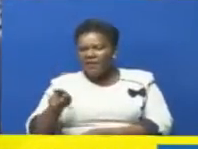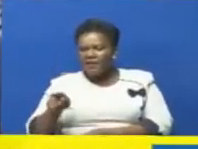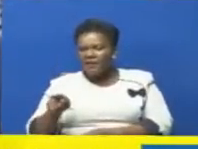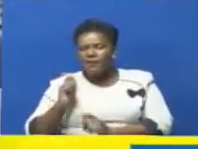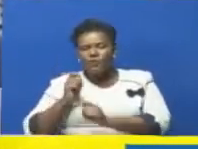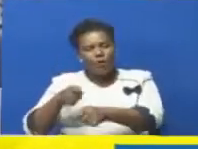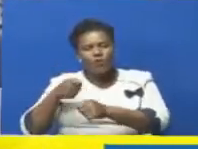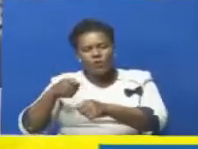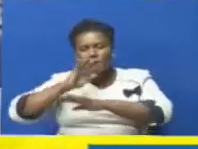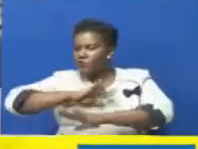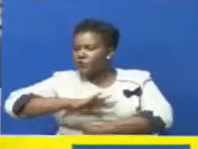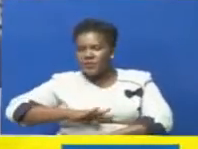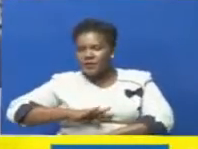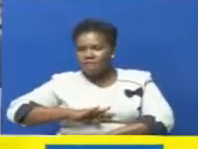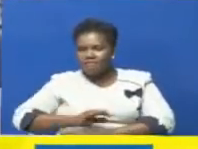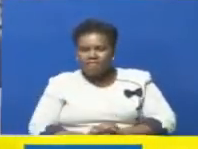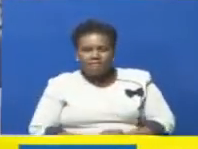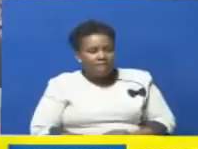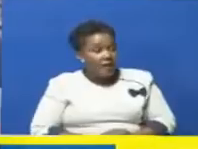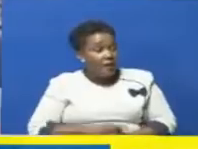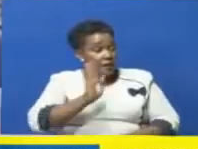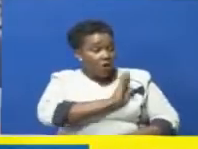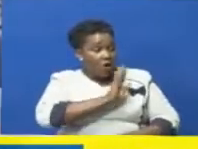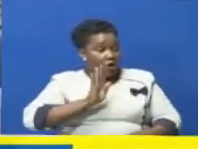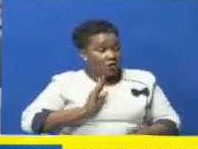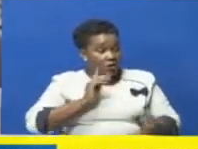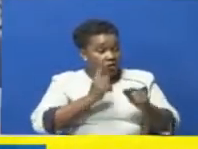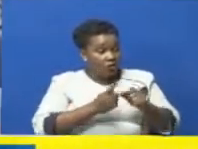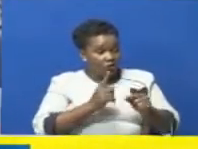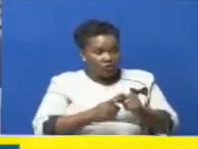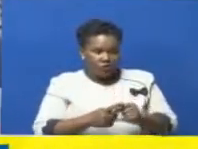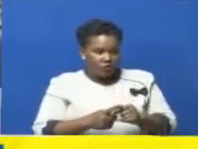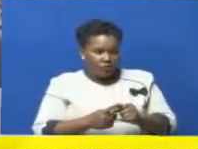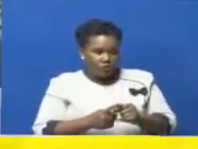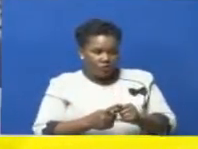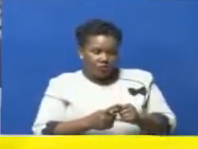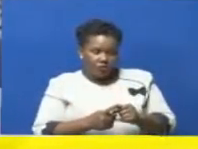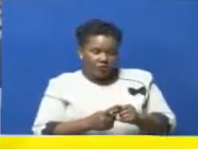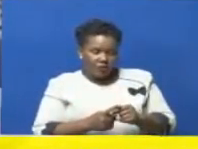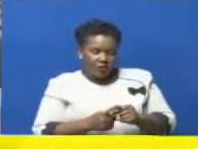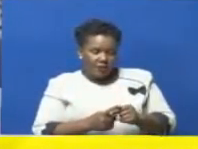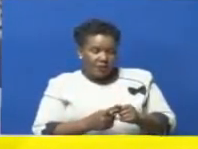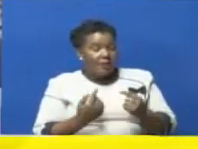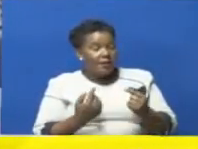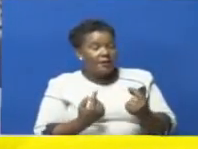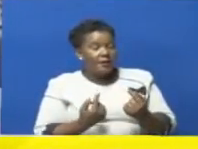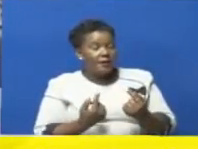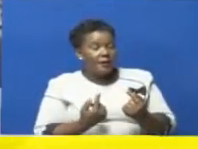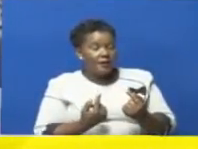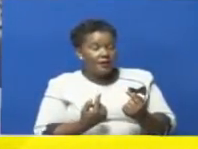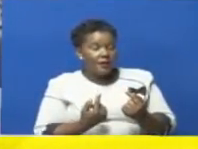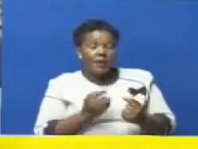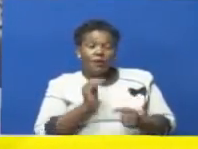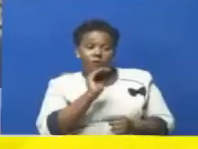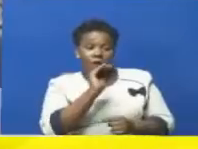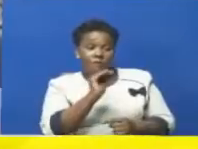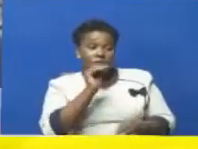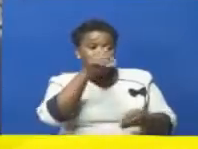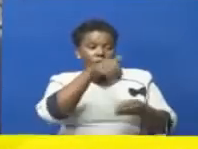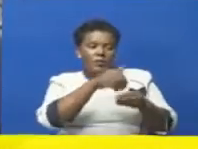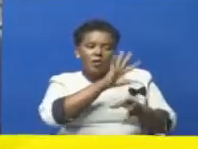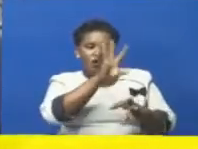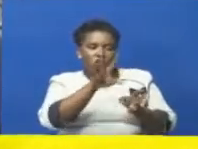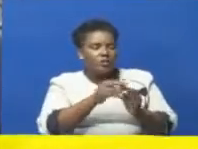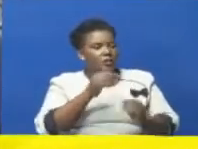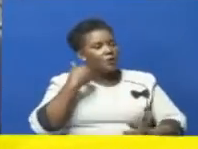Tanzania inapenda kuwatoa wasiwasi wanunuzi pamoja na wadau mbalimbali kuwa